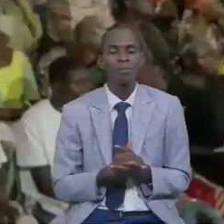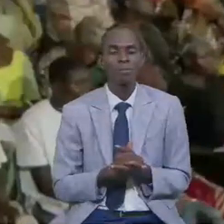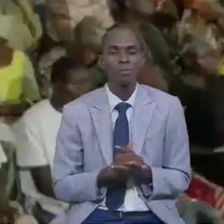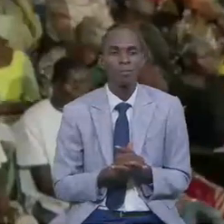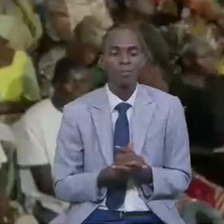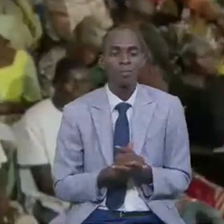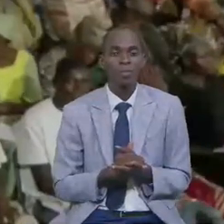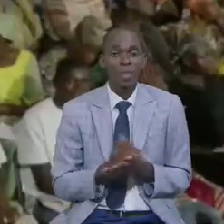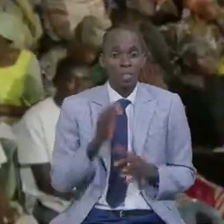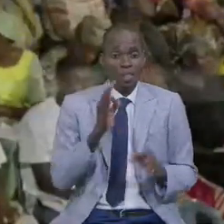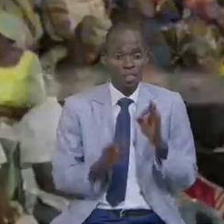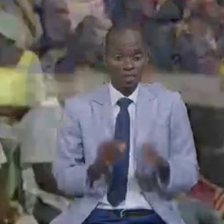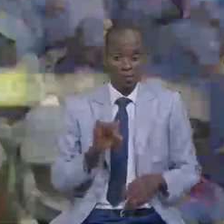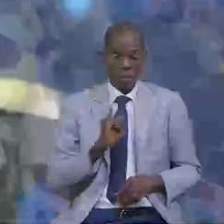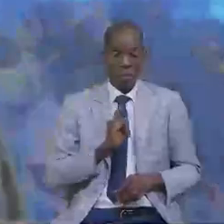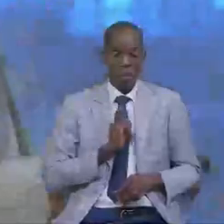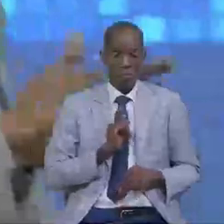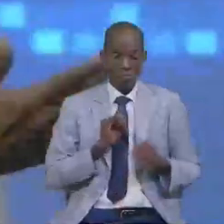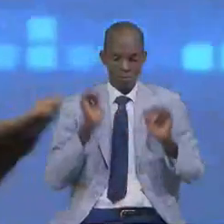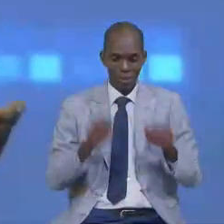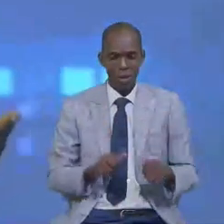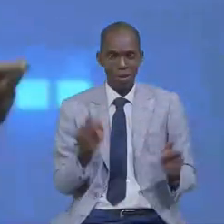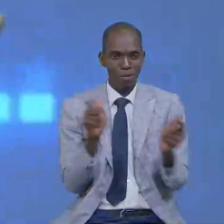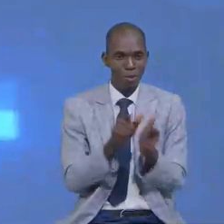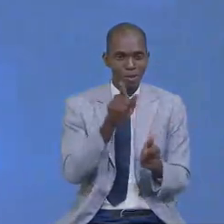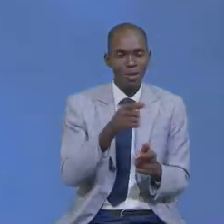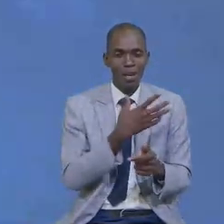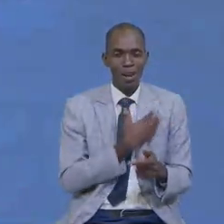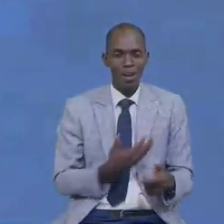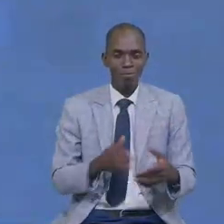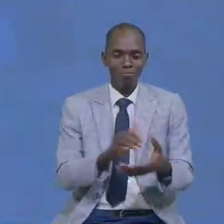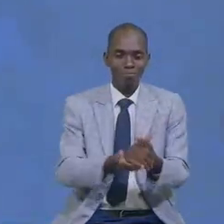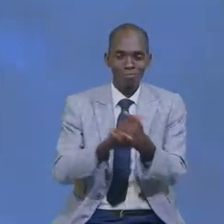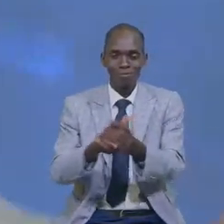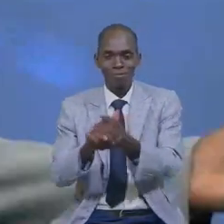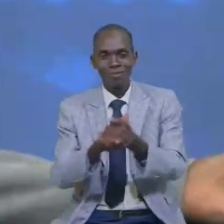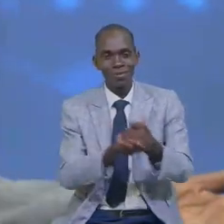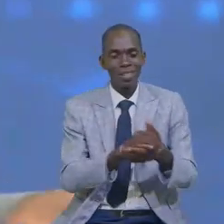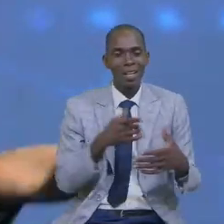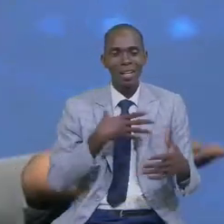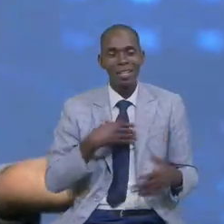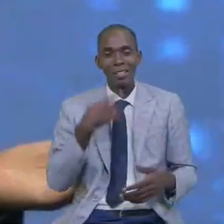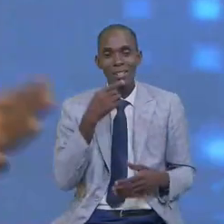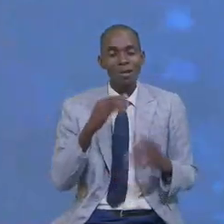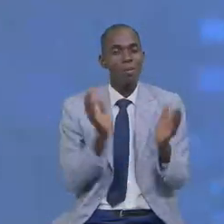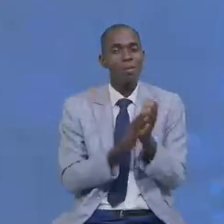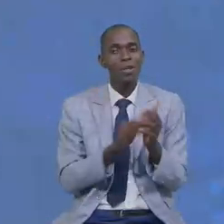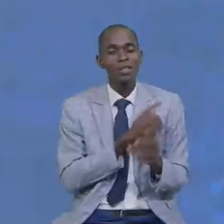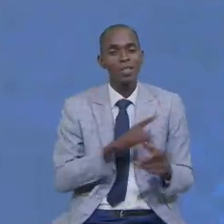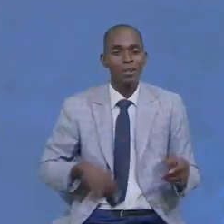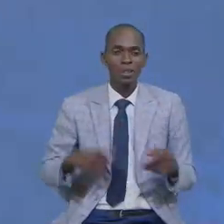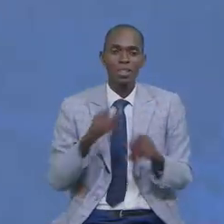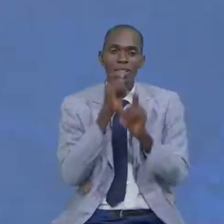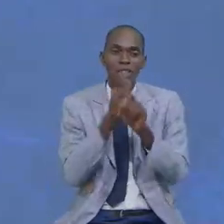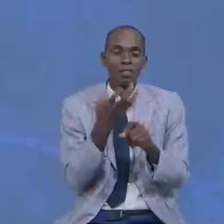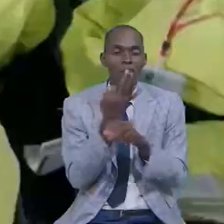Si je pouvais simplement venir vers vous là-bas, j'allais vous serrer la main et dire gloire à Dieu. Le don du salut